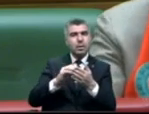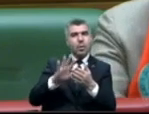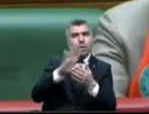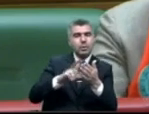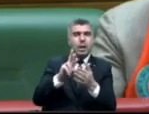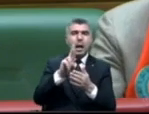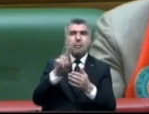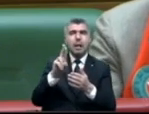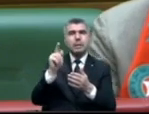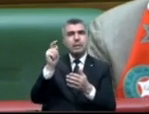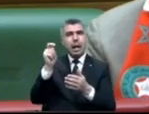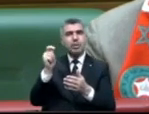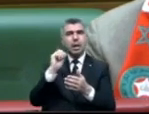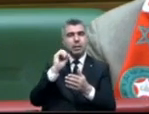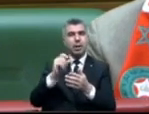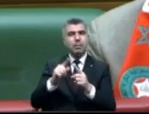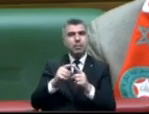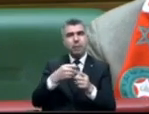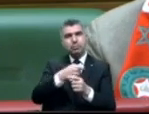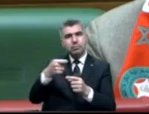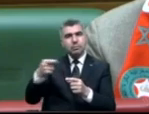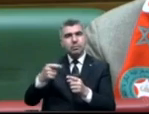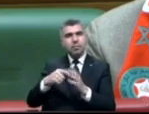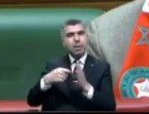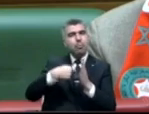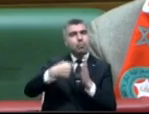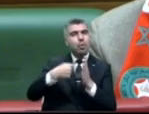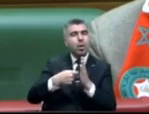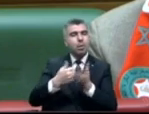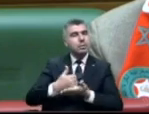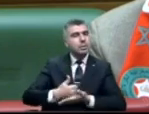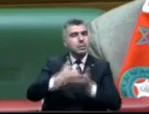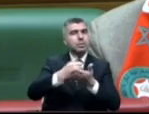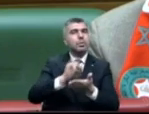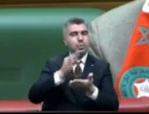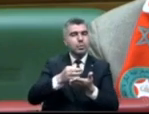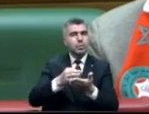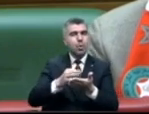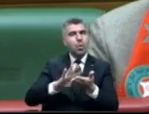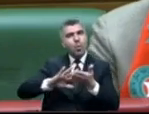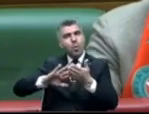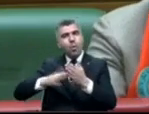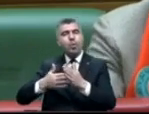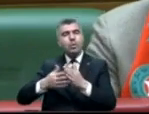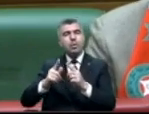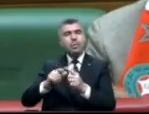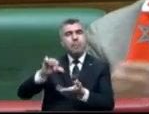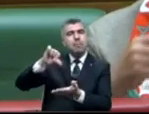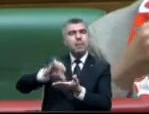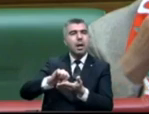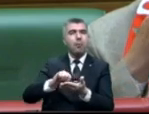لهنا للرباط ولطنجة ولا هاد البلايص فين كتفرقوا هاد الاستثمارات الكبرى، وغادي نبقاو كلنا كنعيشوا في واحد المنطقه